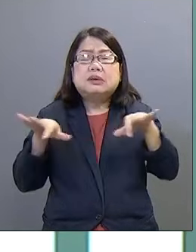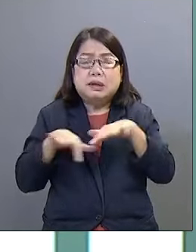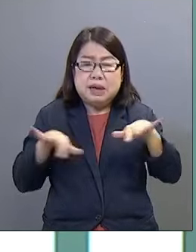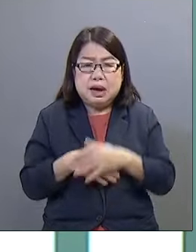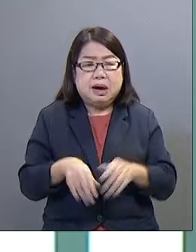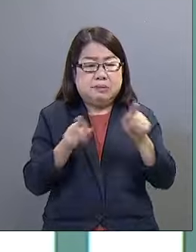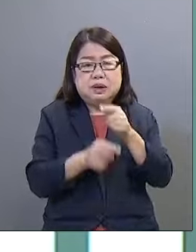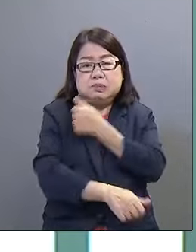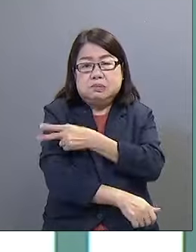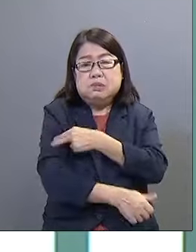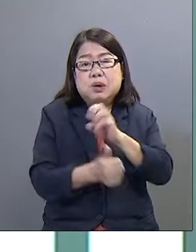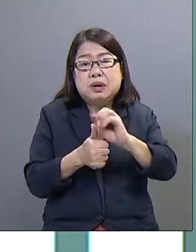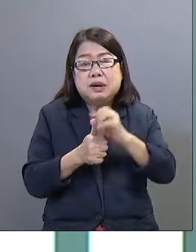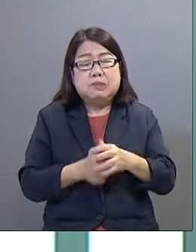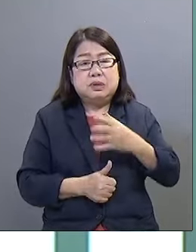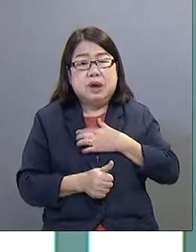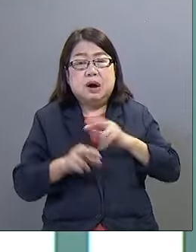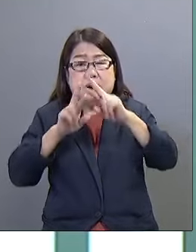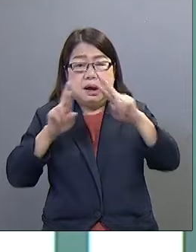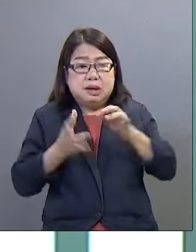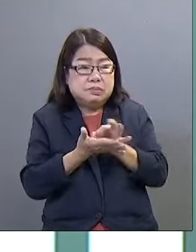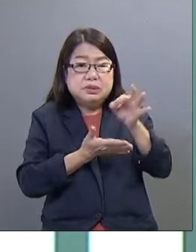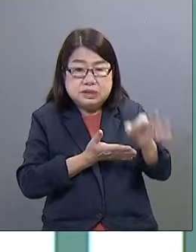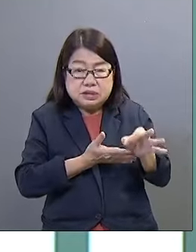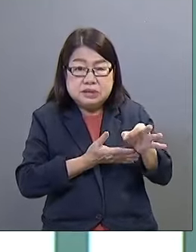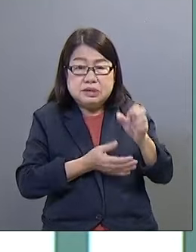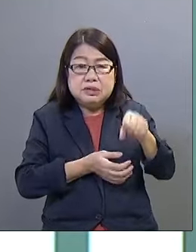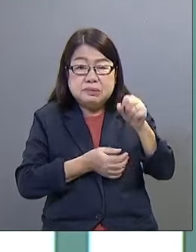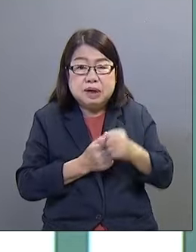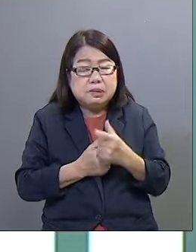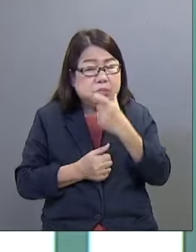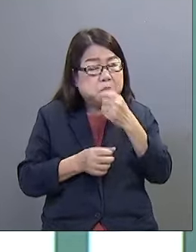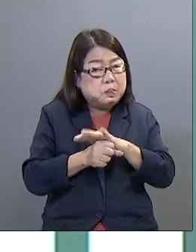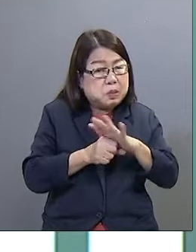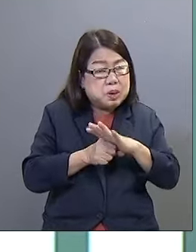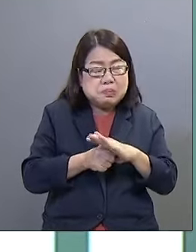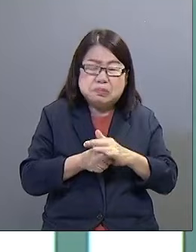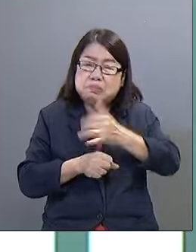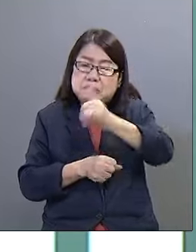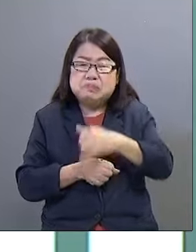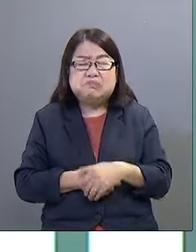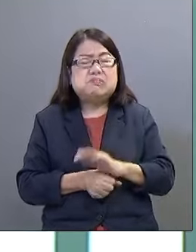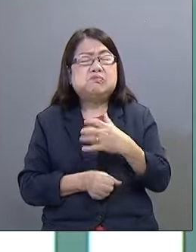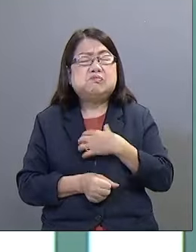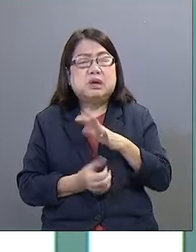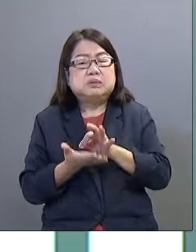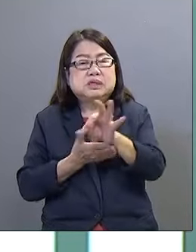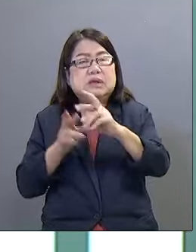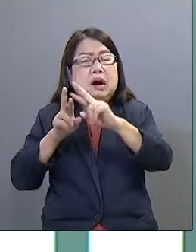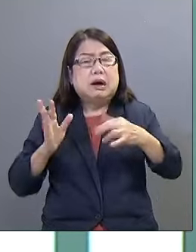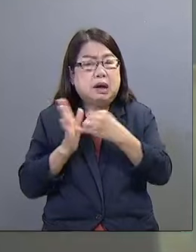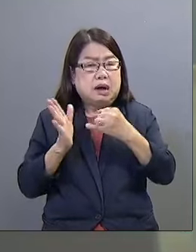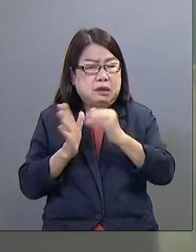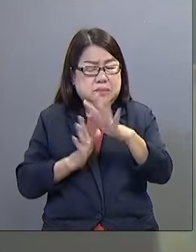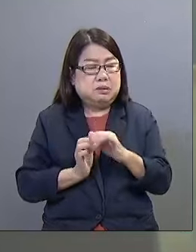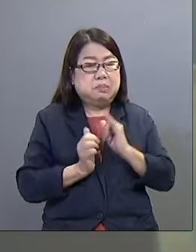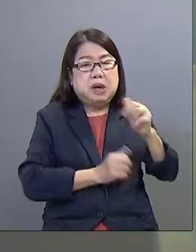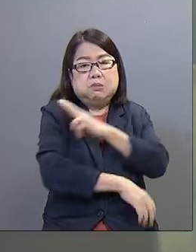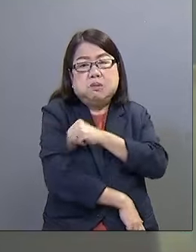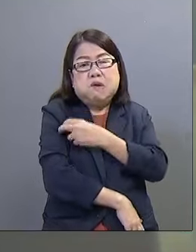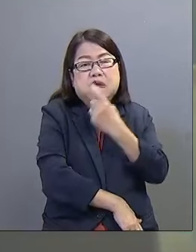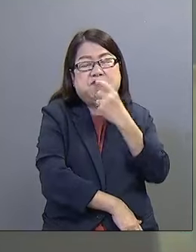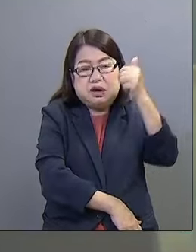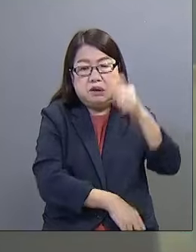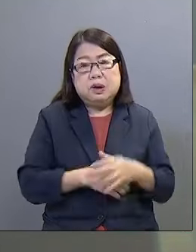ค